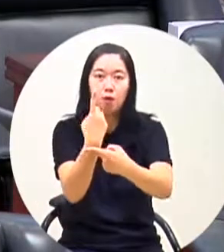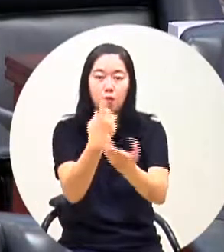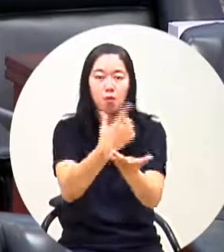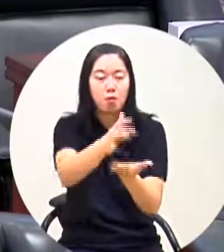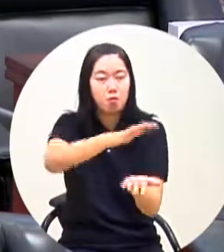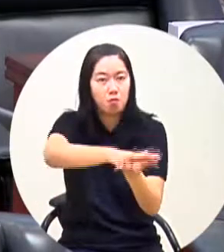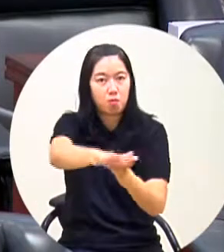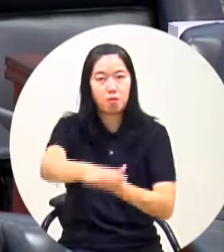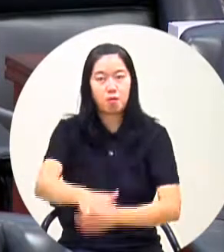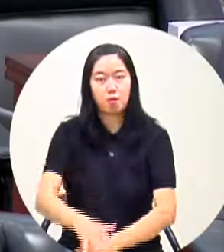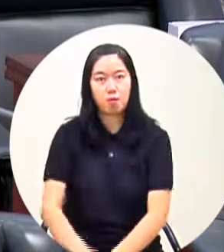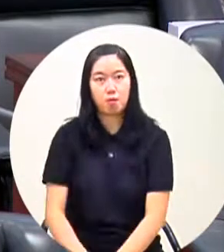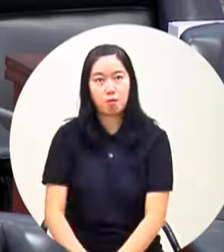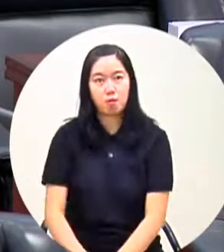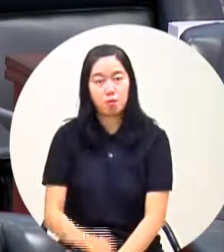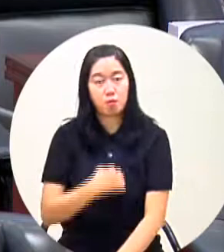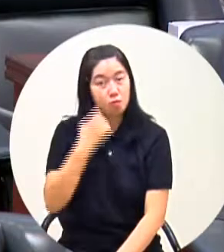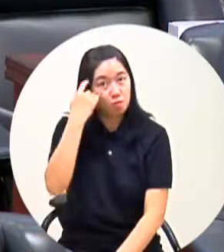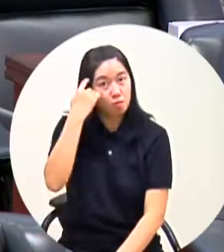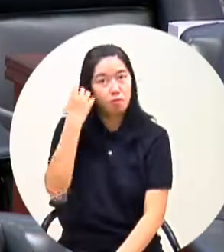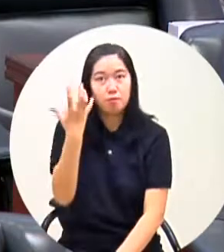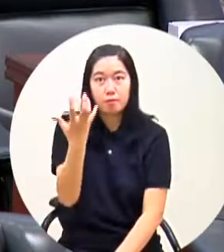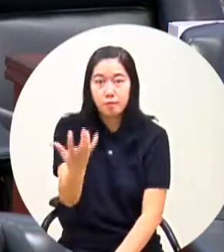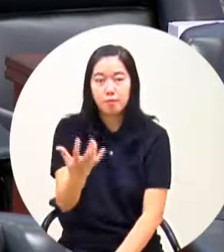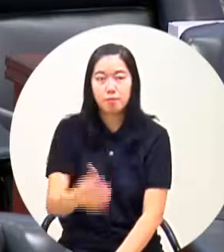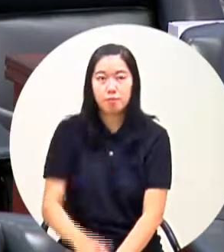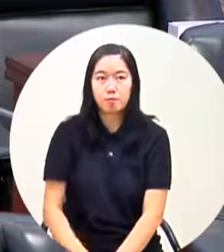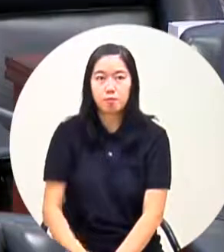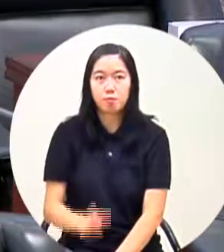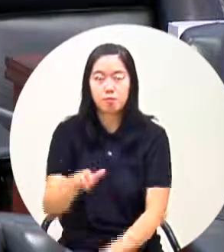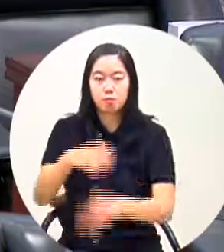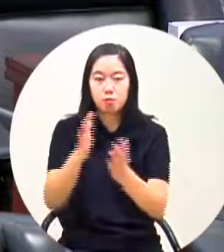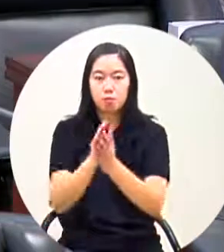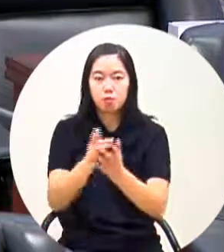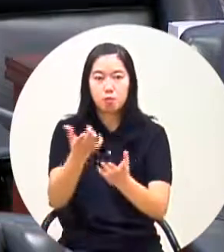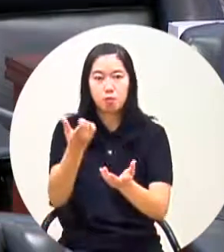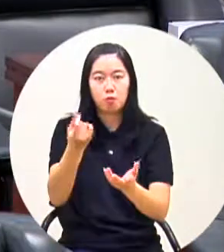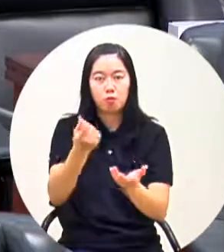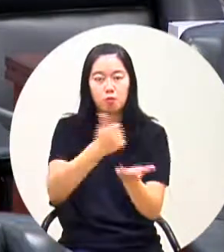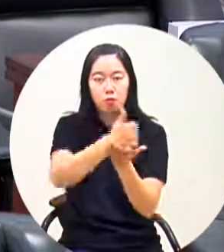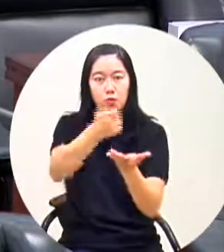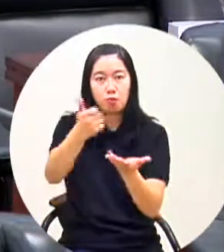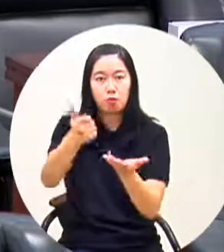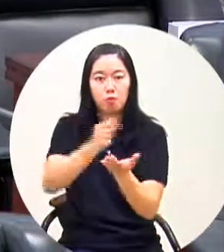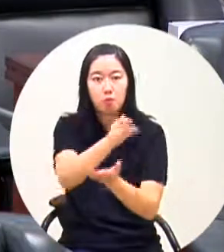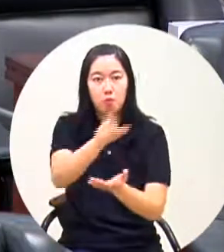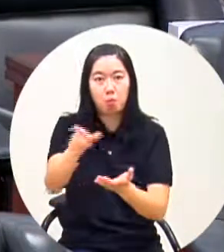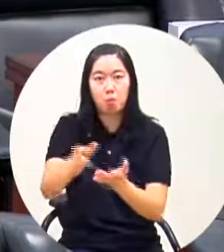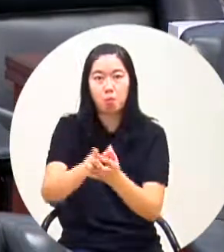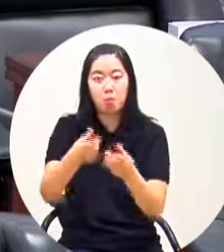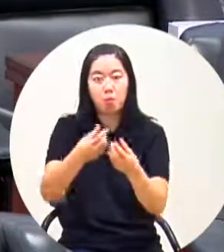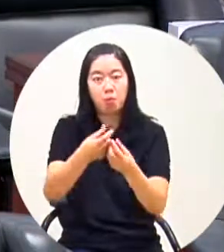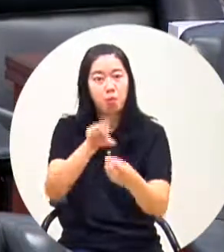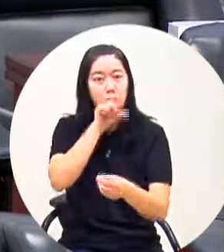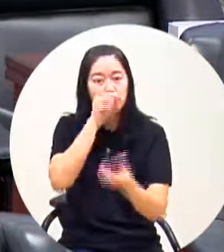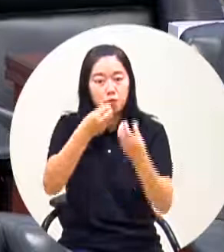所以不一些领域如果大部分的已经都进入我们消费者的巴肚啦肚子里面